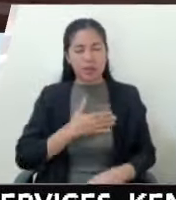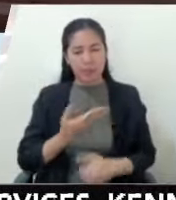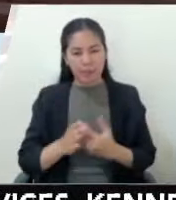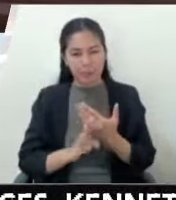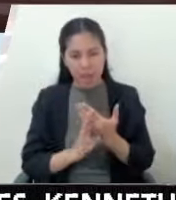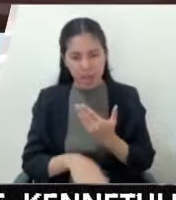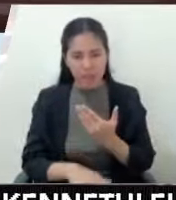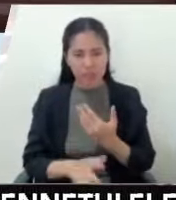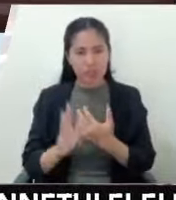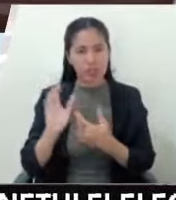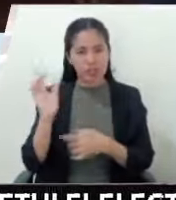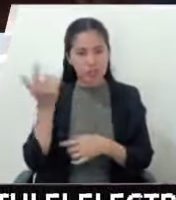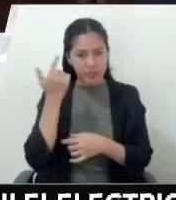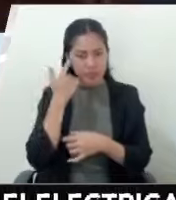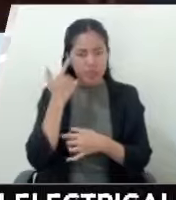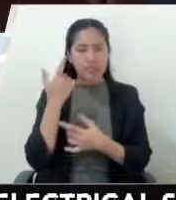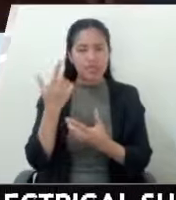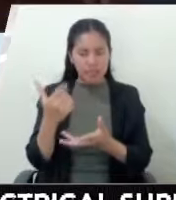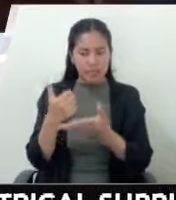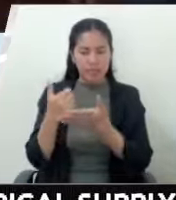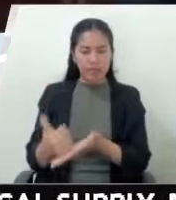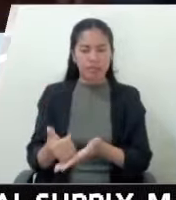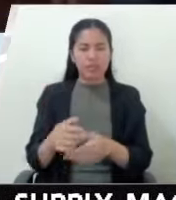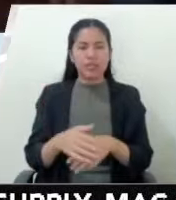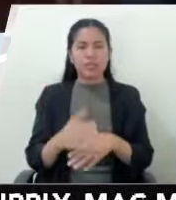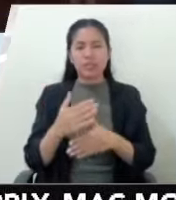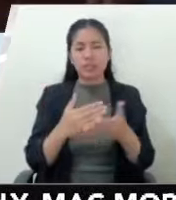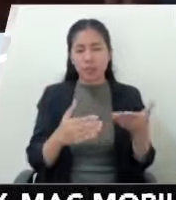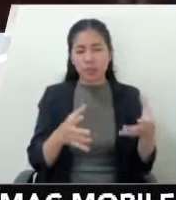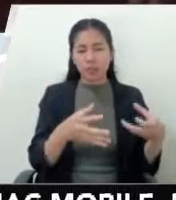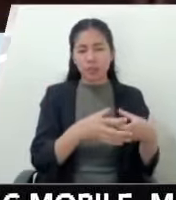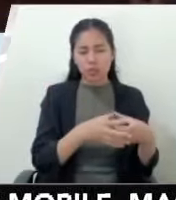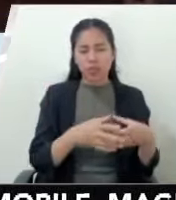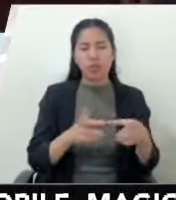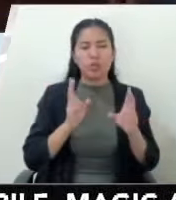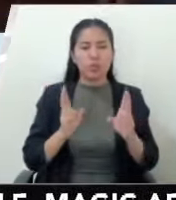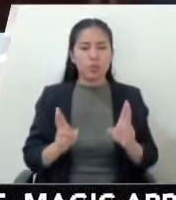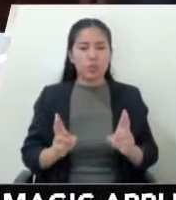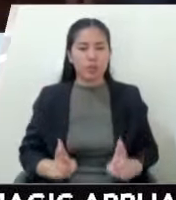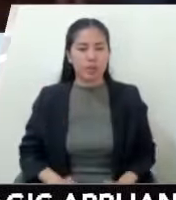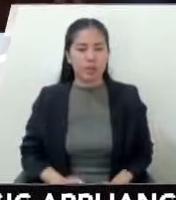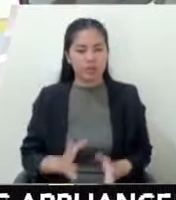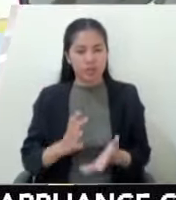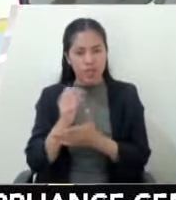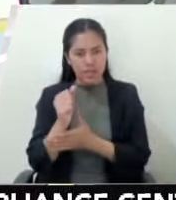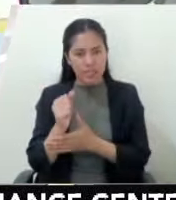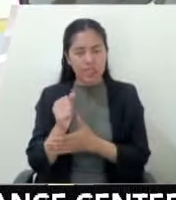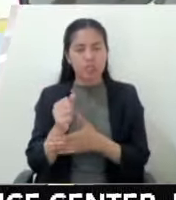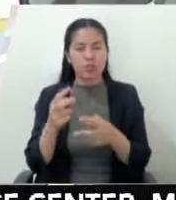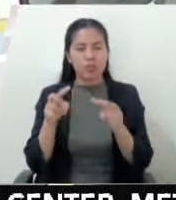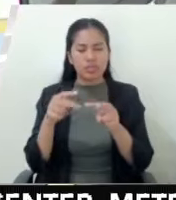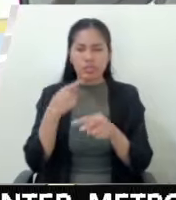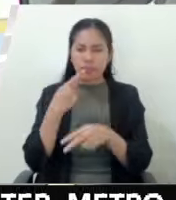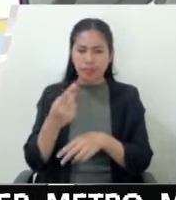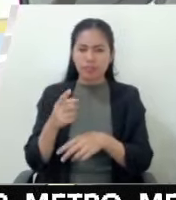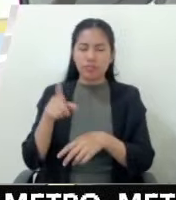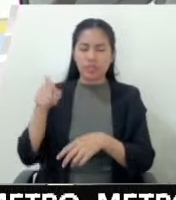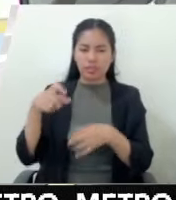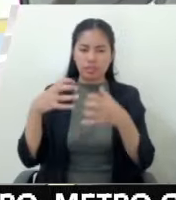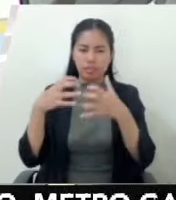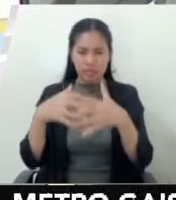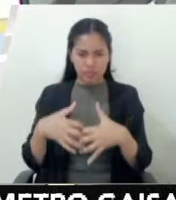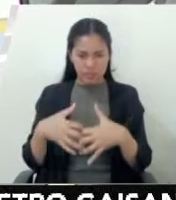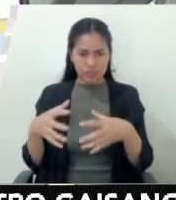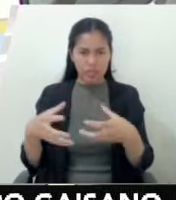at organisasyon, kabilang po ang Human Rights Watch na buwagin ang NTFL-CAC. Kasunod po yan ang deklarasyon ng Korte